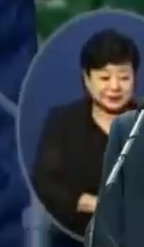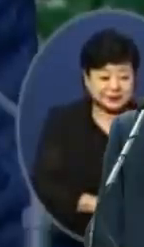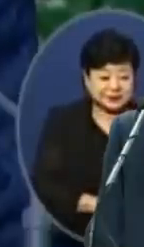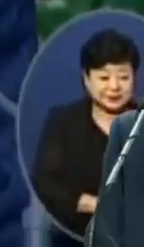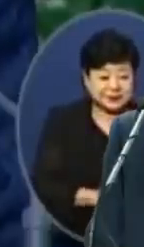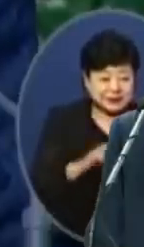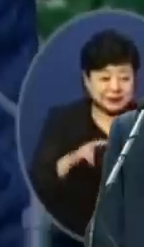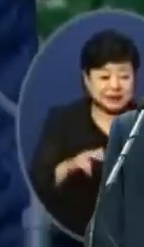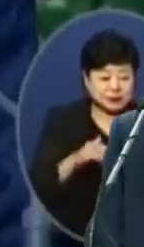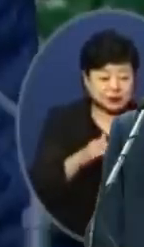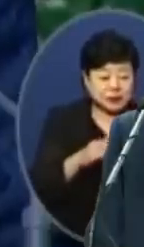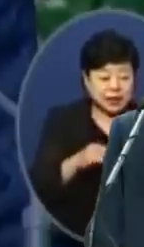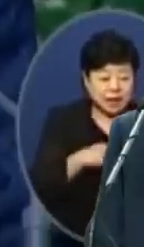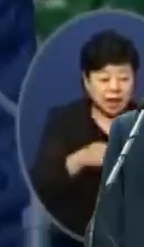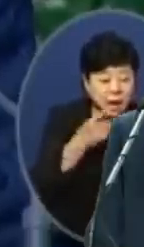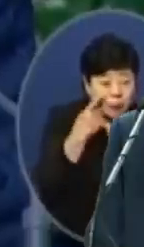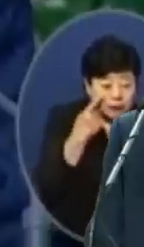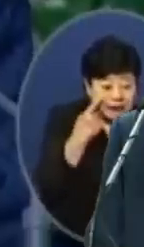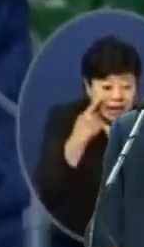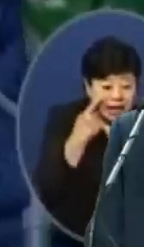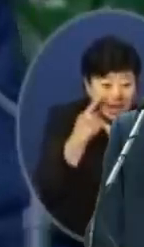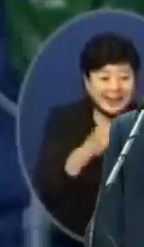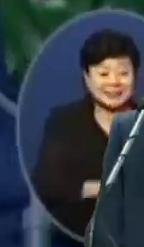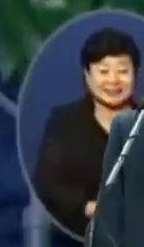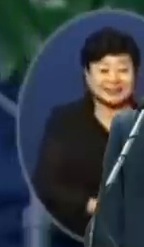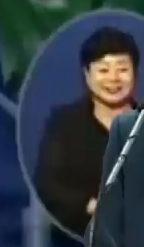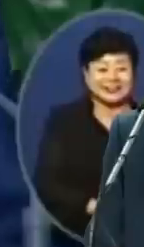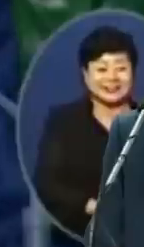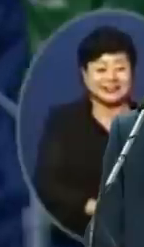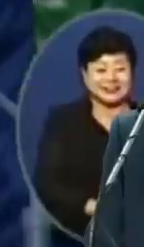지금 당장 우리 집으로 좀 가보십시다.